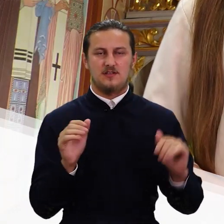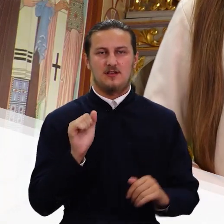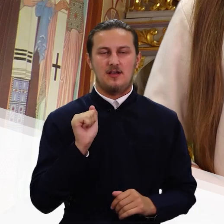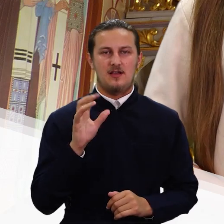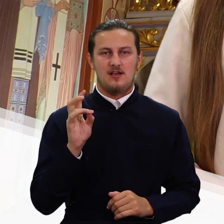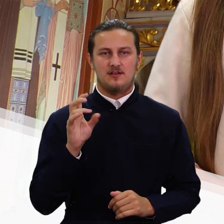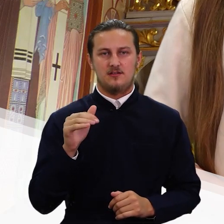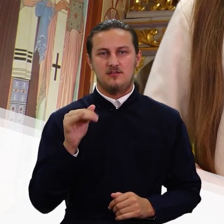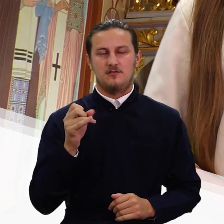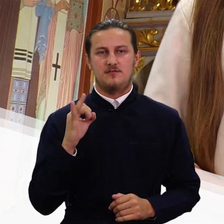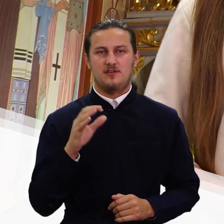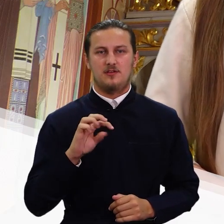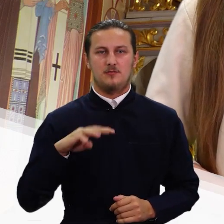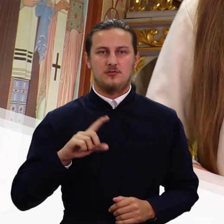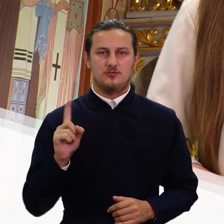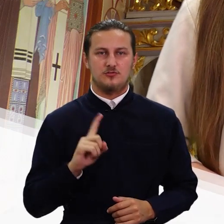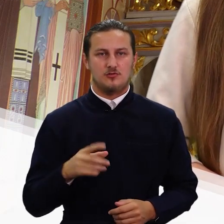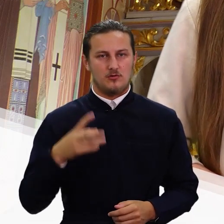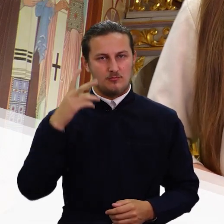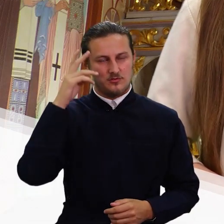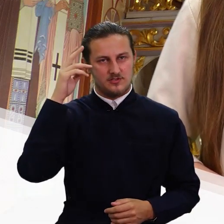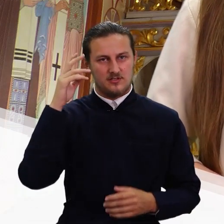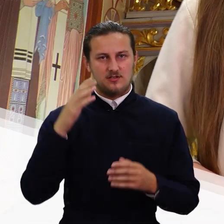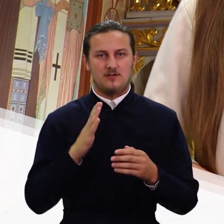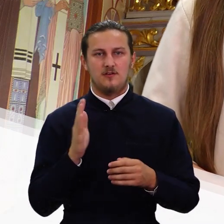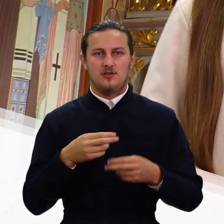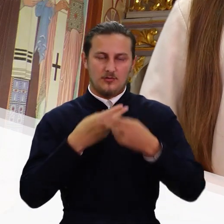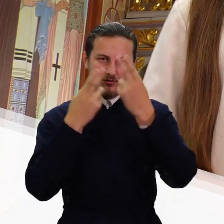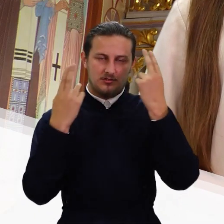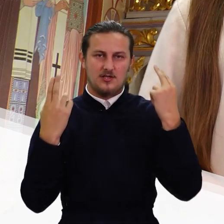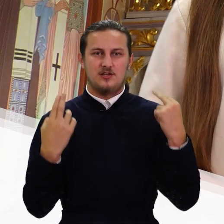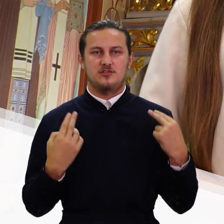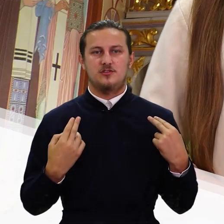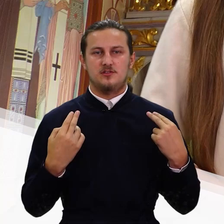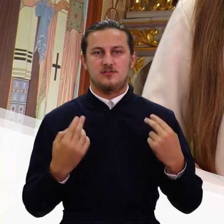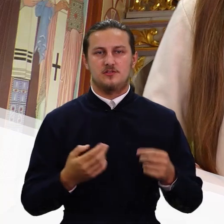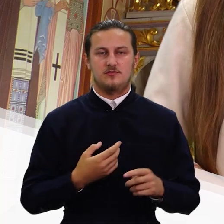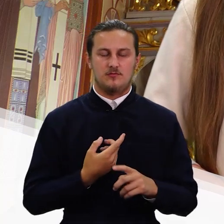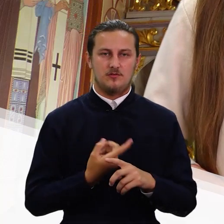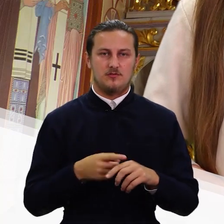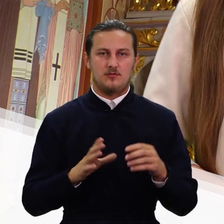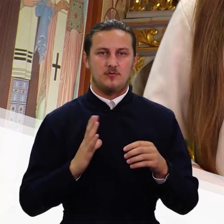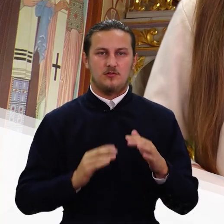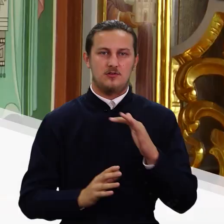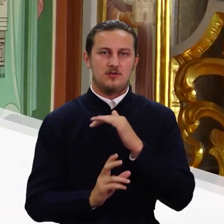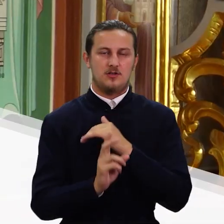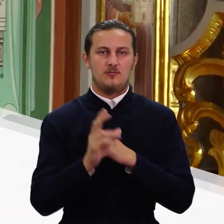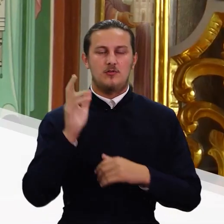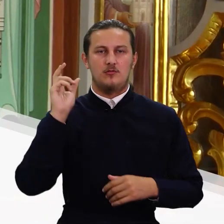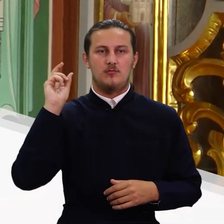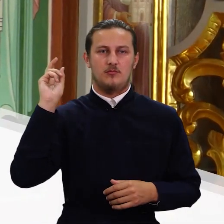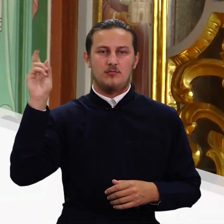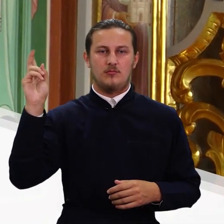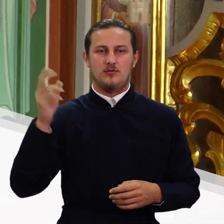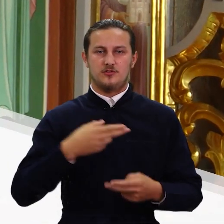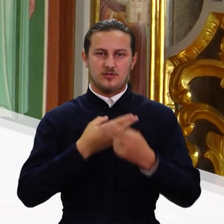його у монашество з іменем Нікіфор. Змістом його життя був храм Божий, у якому монах полюбляв співати. Він